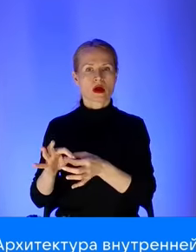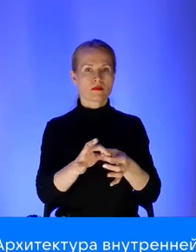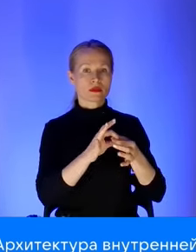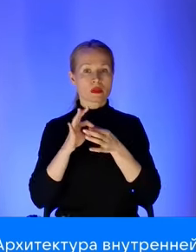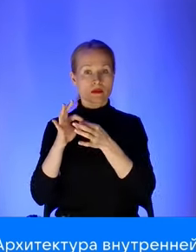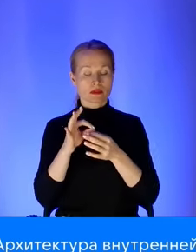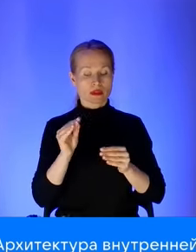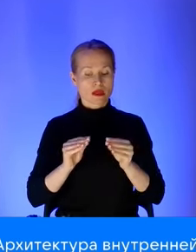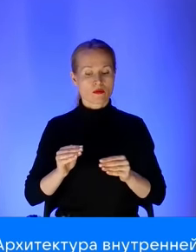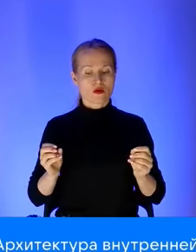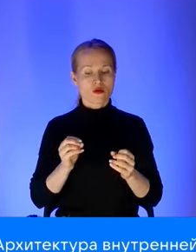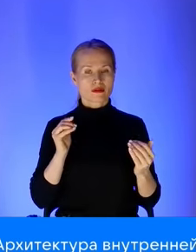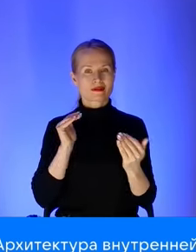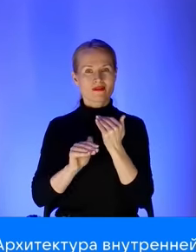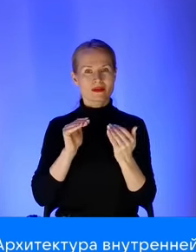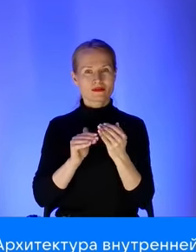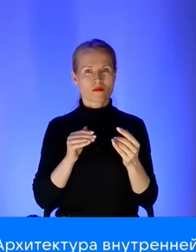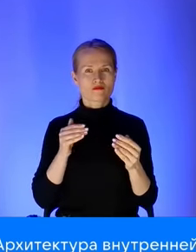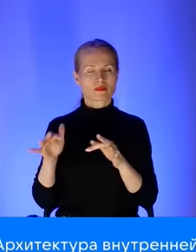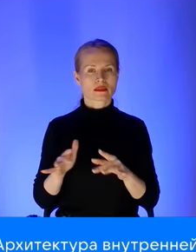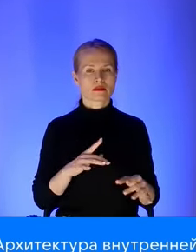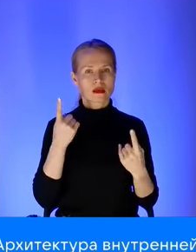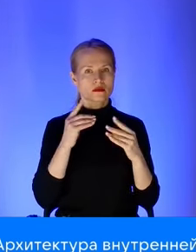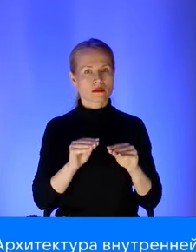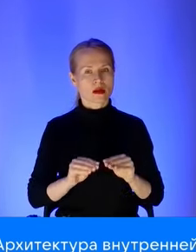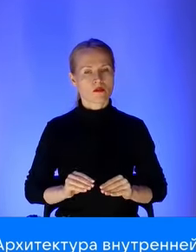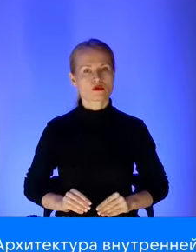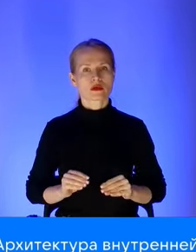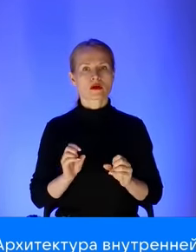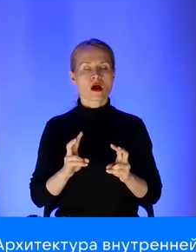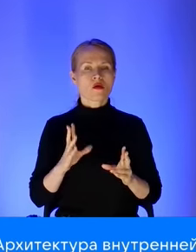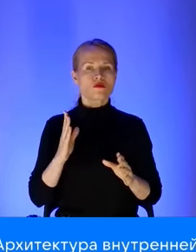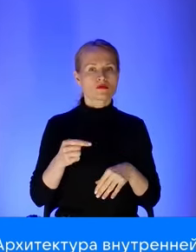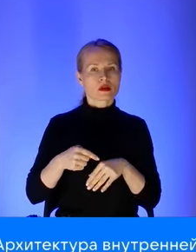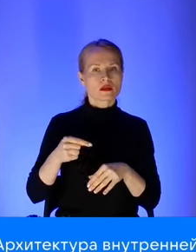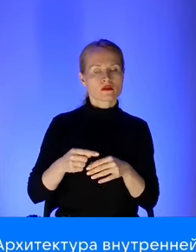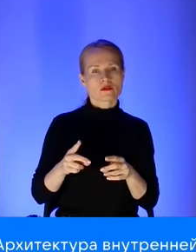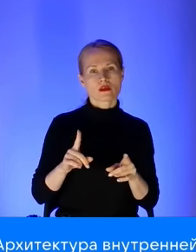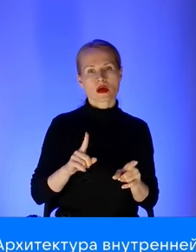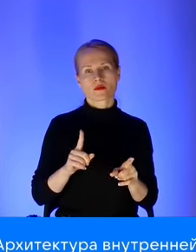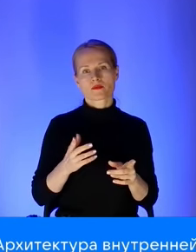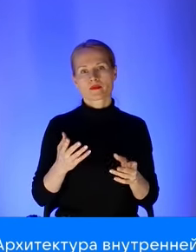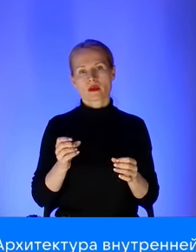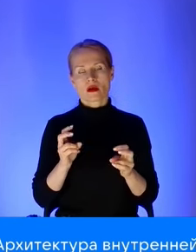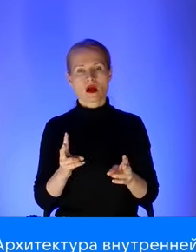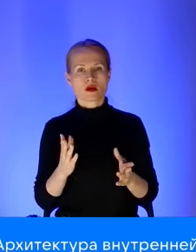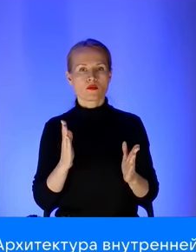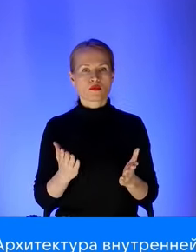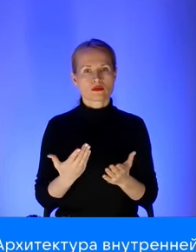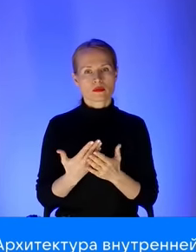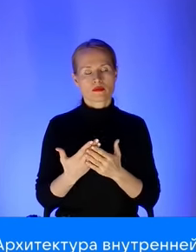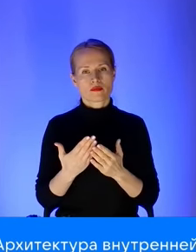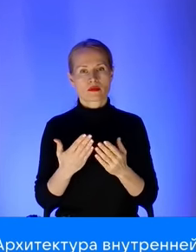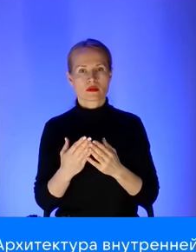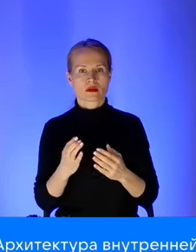создаём какой-то сквозной процесс разработки Как будут на и реагировать какой-то процесс Как это будет там са